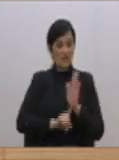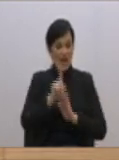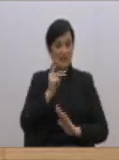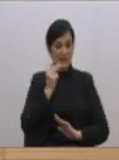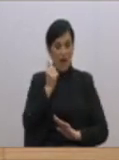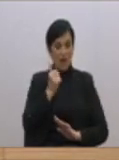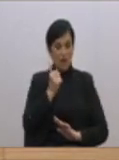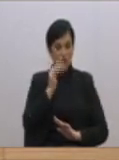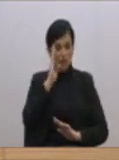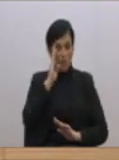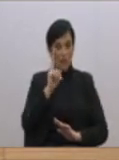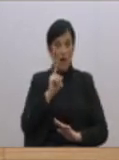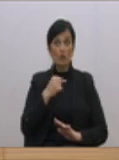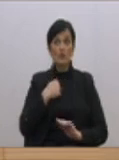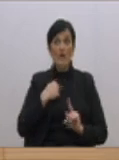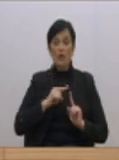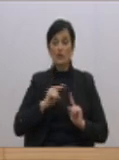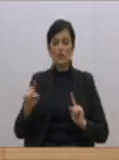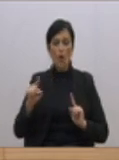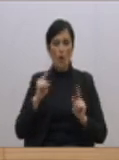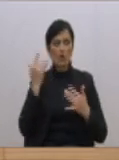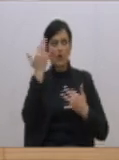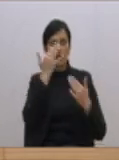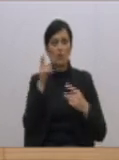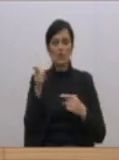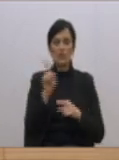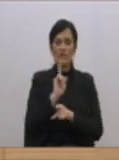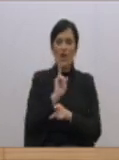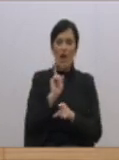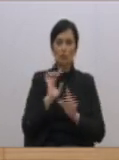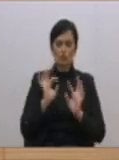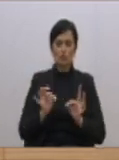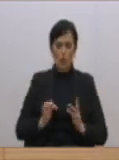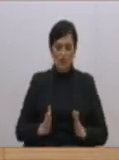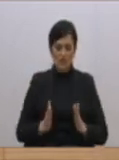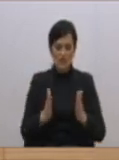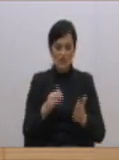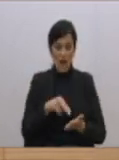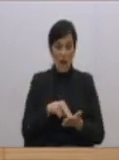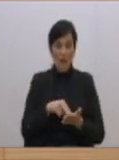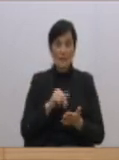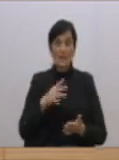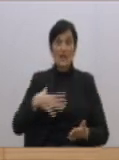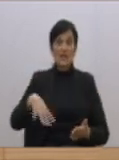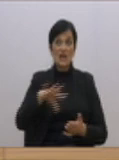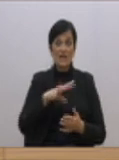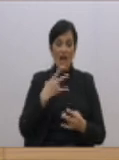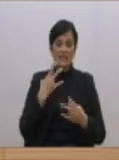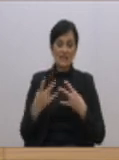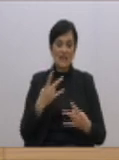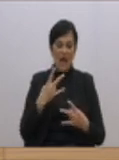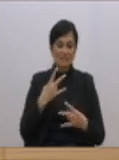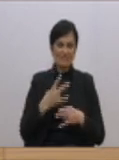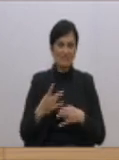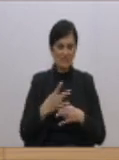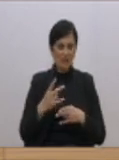Omagram, Chen Shorsoart, Imiluzii, Zgarum, Chen Raime, Sahit, Sorgzas da adgebit, an kvetnis dazianebas tavs daanebeb,